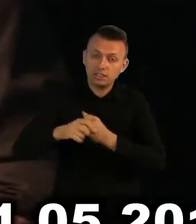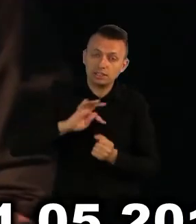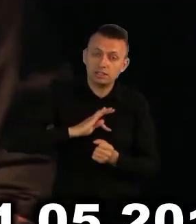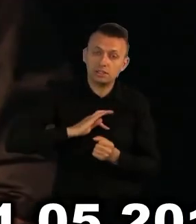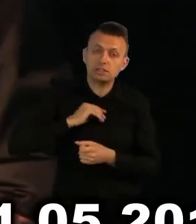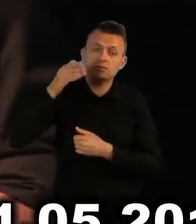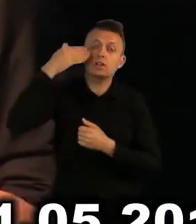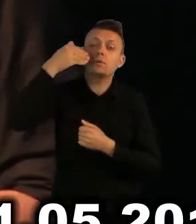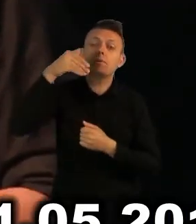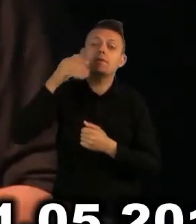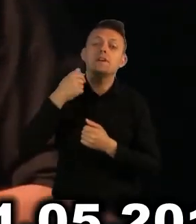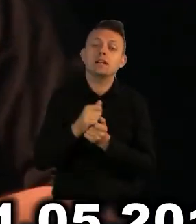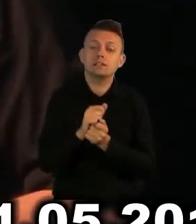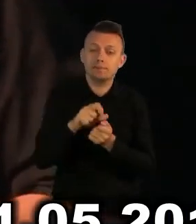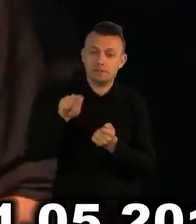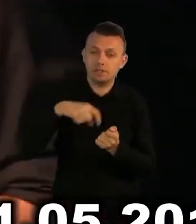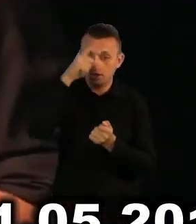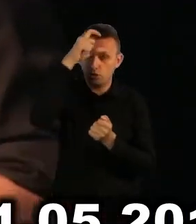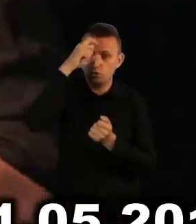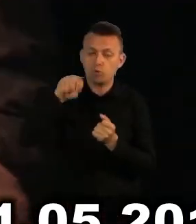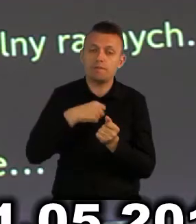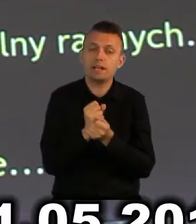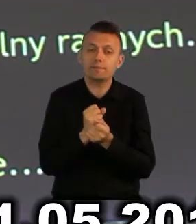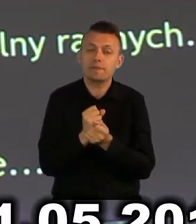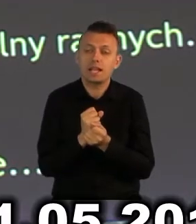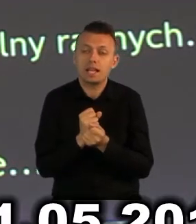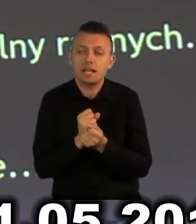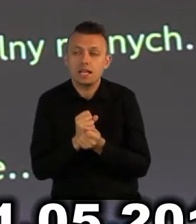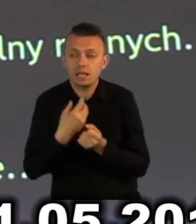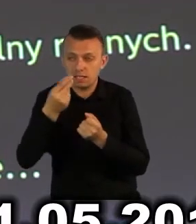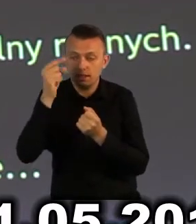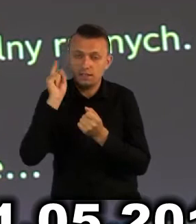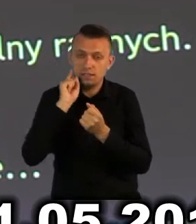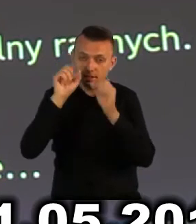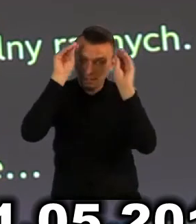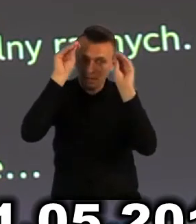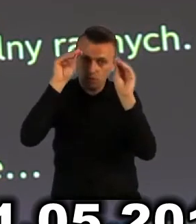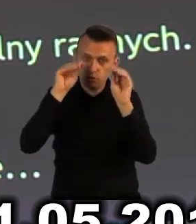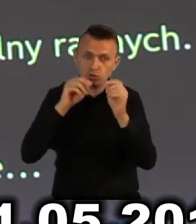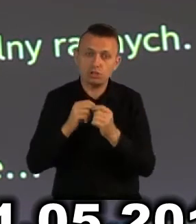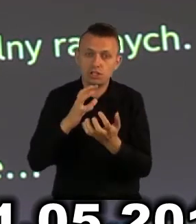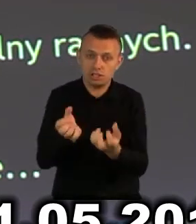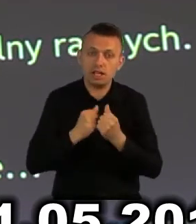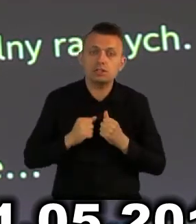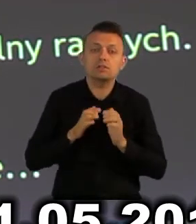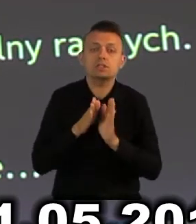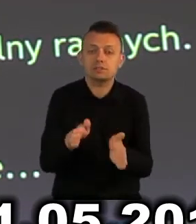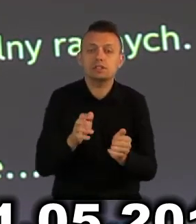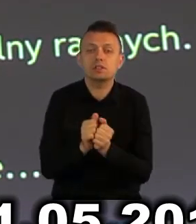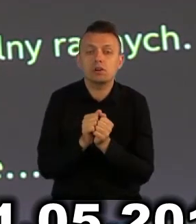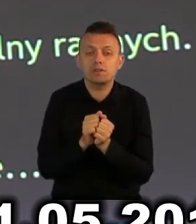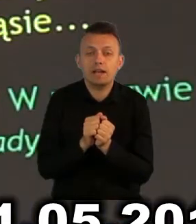prelekcję wygłosił doktor nauk medycznych Adam Maciej Pietrzak, instruktor ratownictwa drogowego w Głównej Komisji Biura Ruchu Drogowego Polskiego